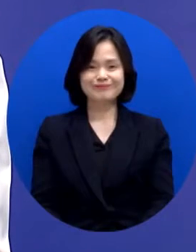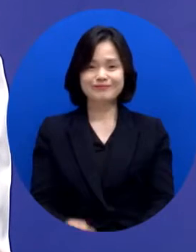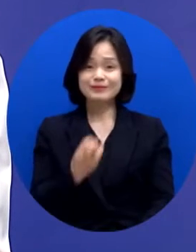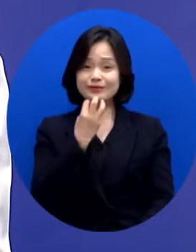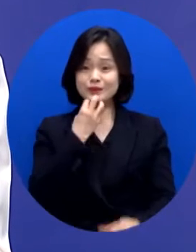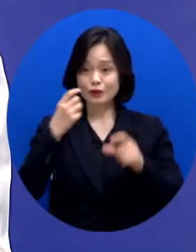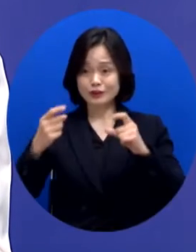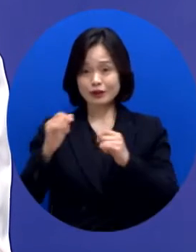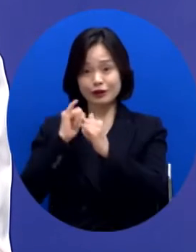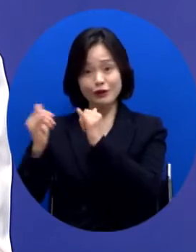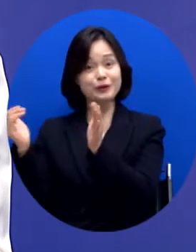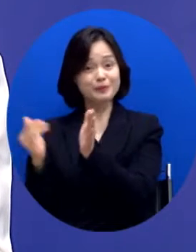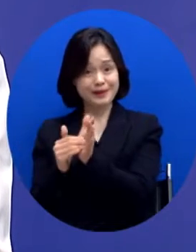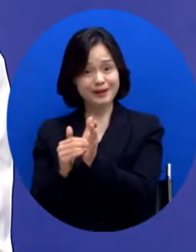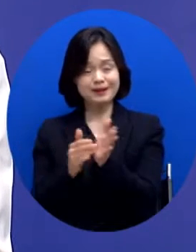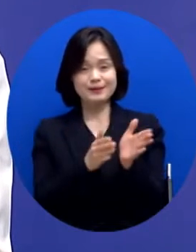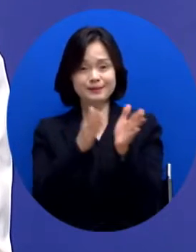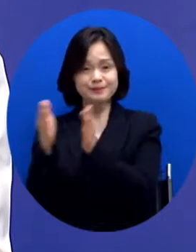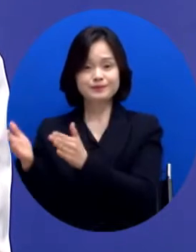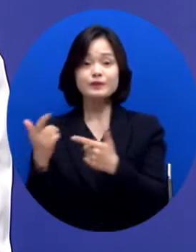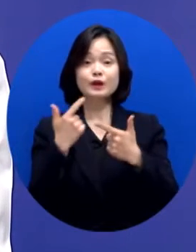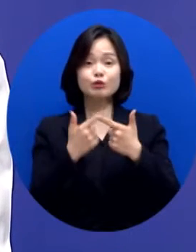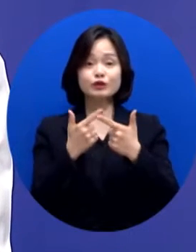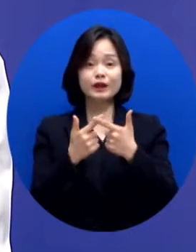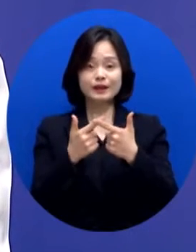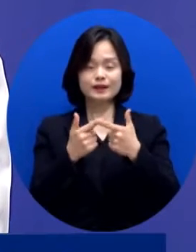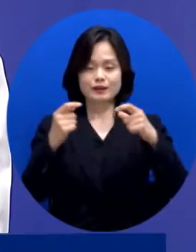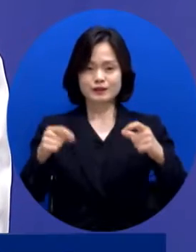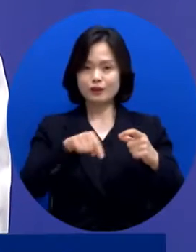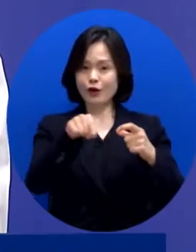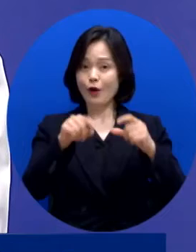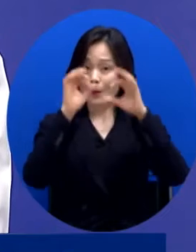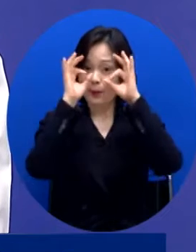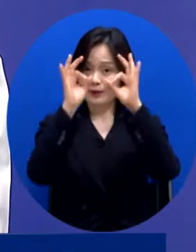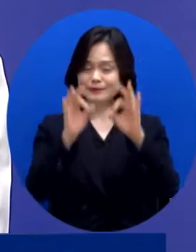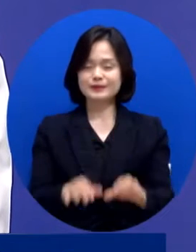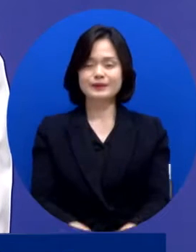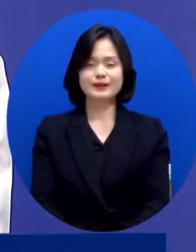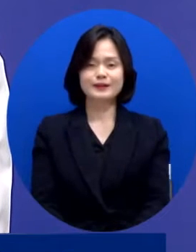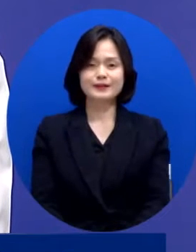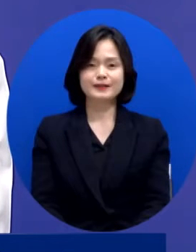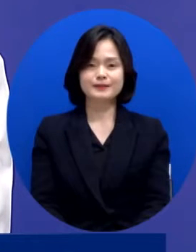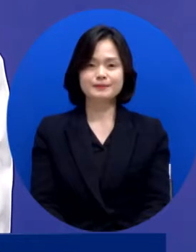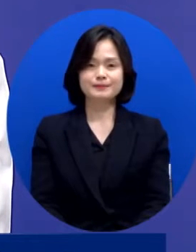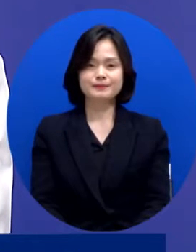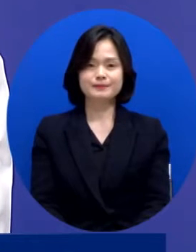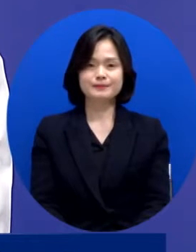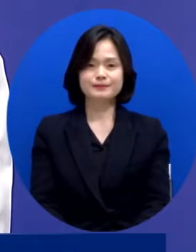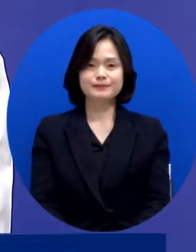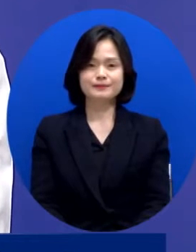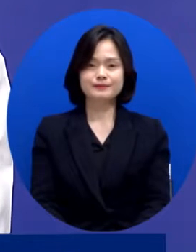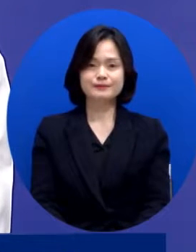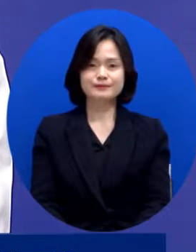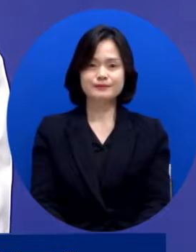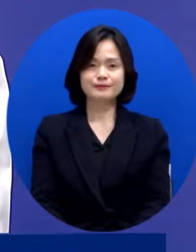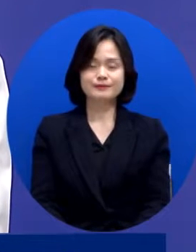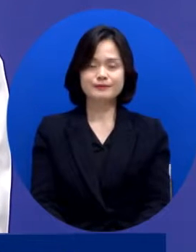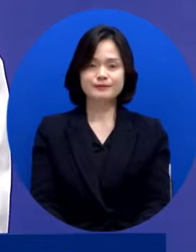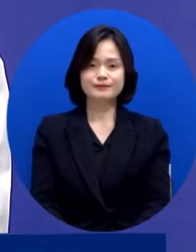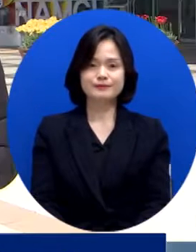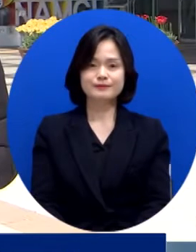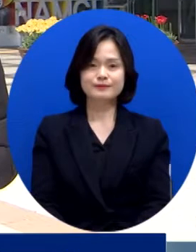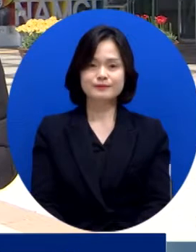투표소 현장을 연결해 봤는데요. 이번에는 부산으로 가보겠습니다. 부산 투표소 현장에 나가 있는 취재 기자 연결합니다. 진수영